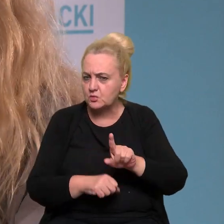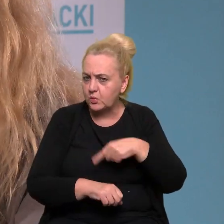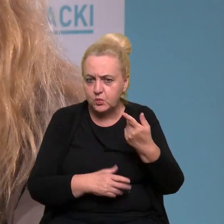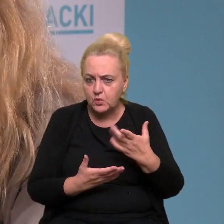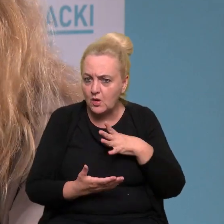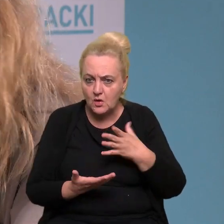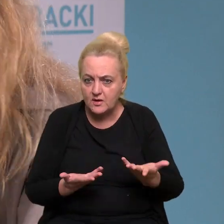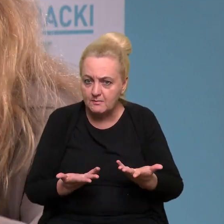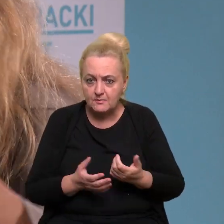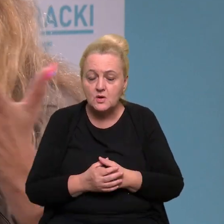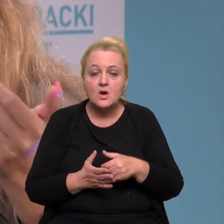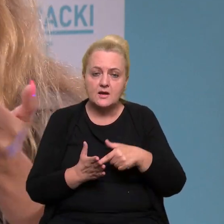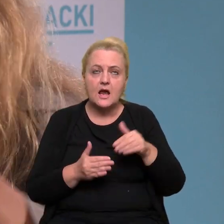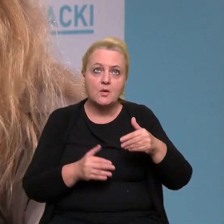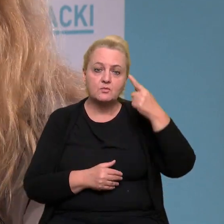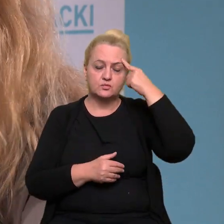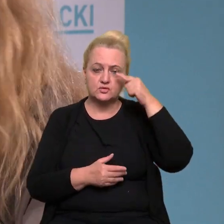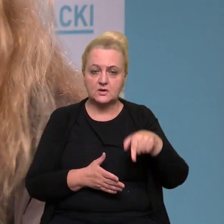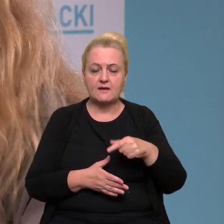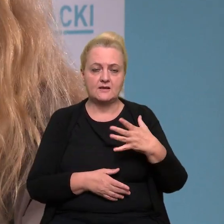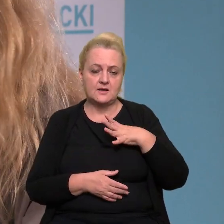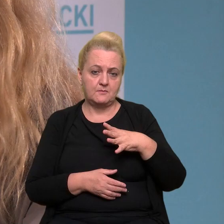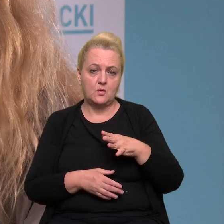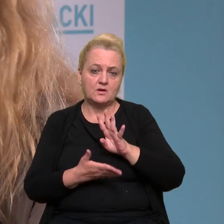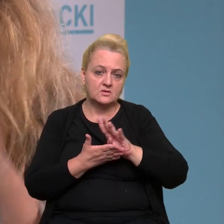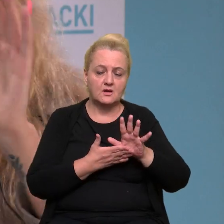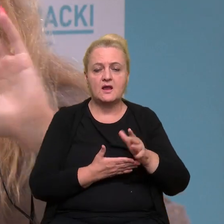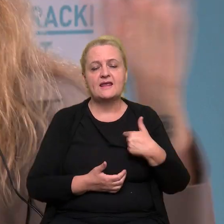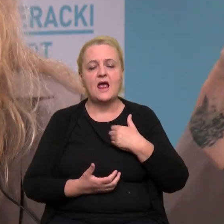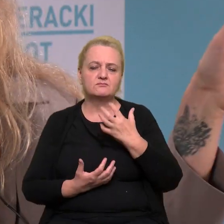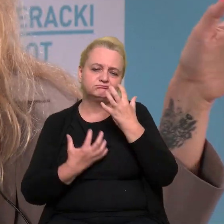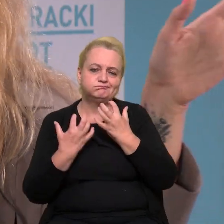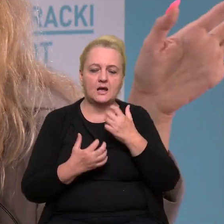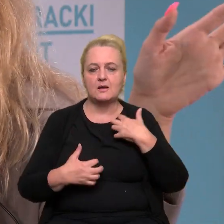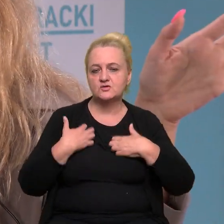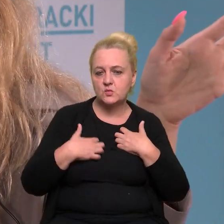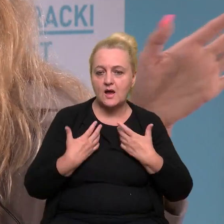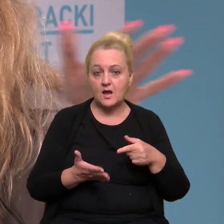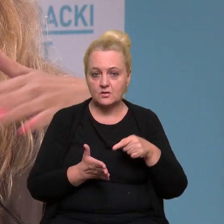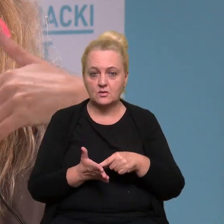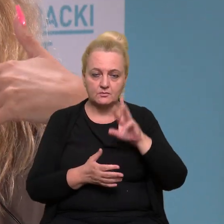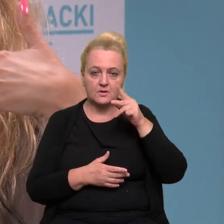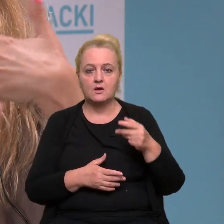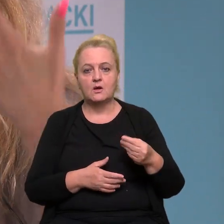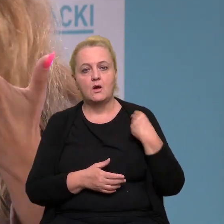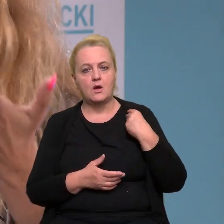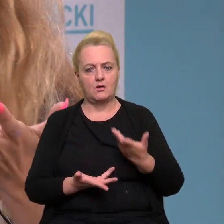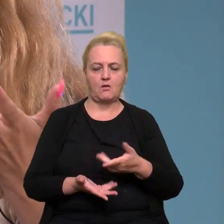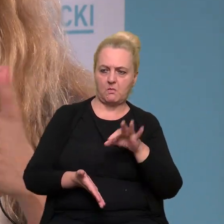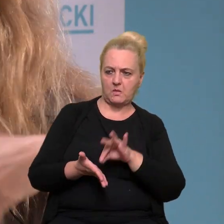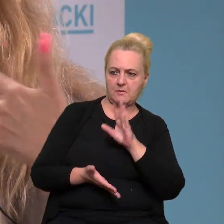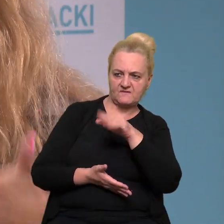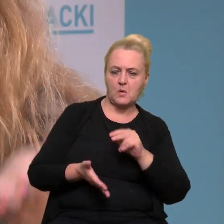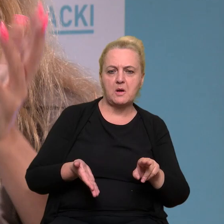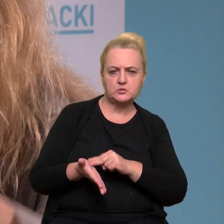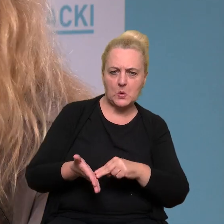mogę sobie przypomnieć, jako nastolatka, kiedy miałam zły humor albo byłam wściekła, to była zawsze uwagi, o no pewno